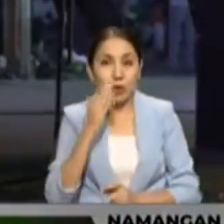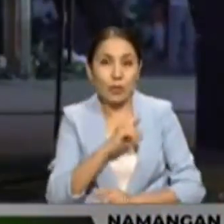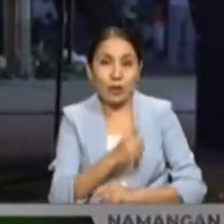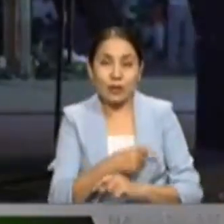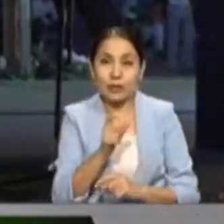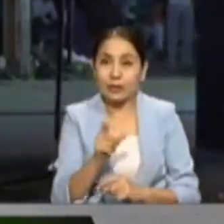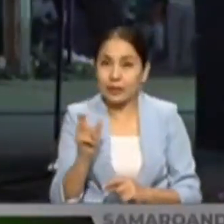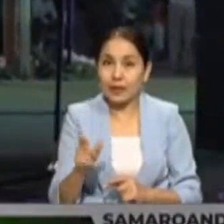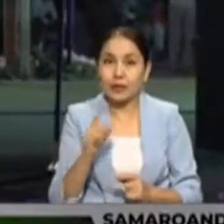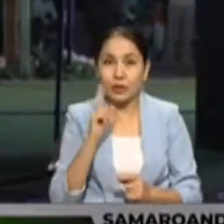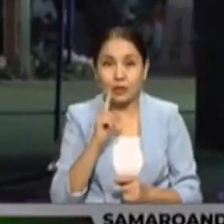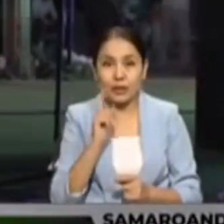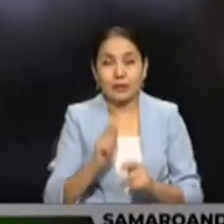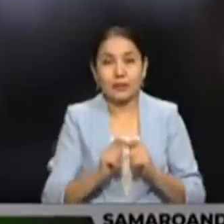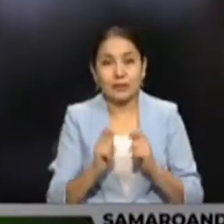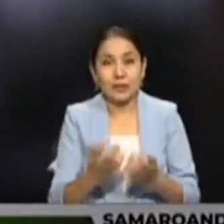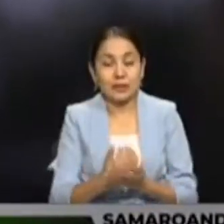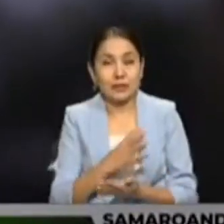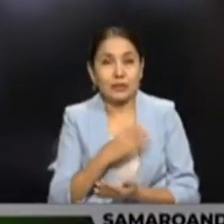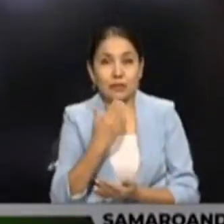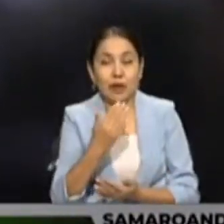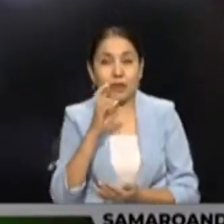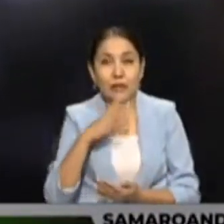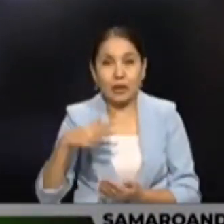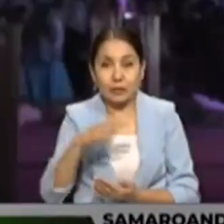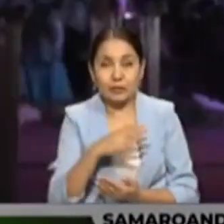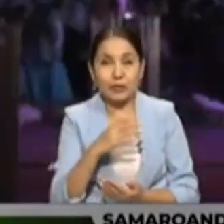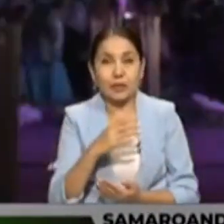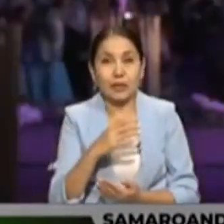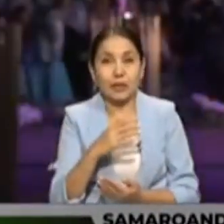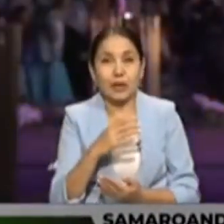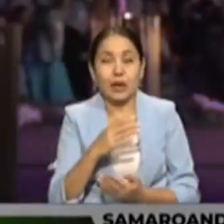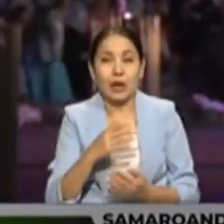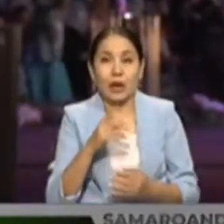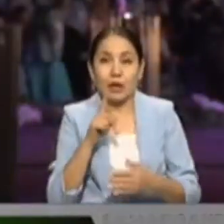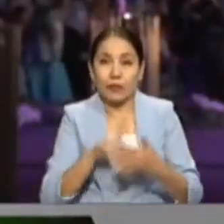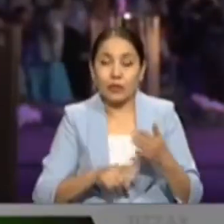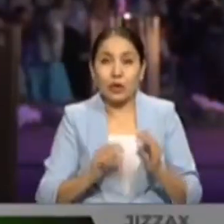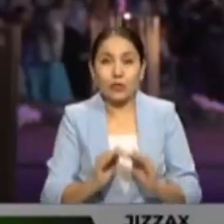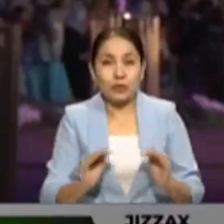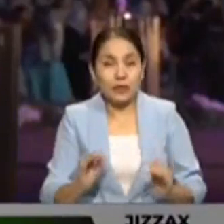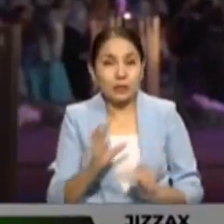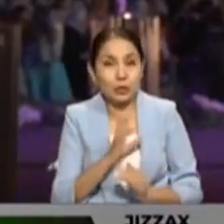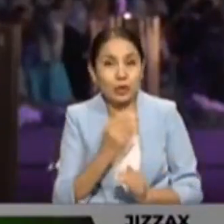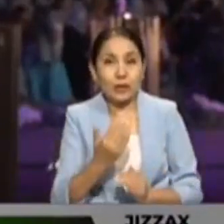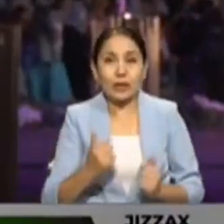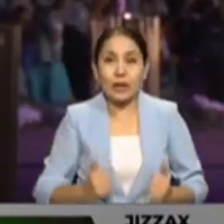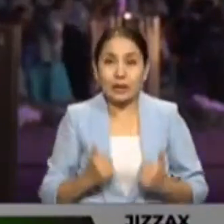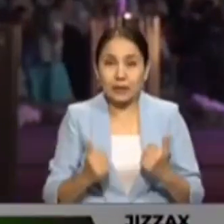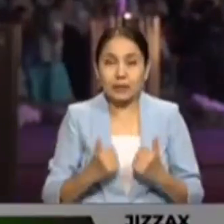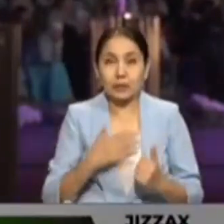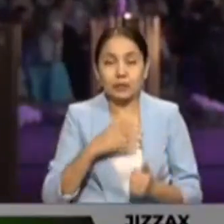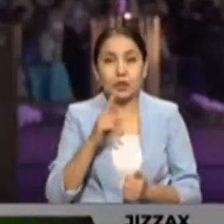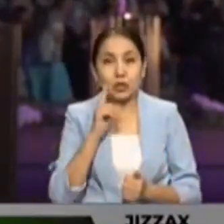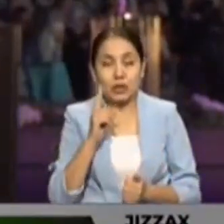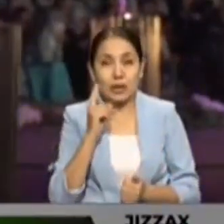egalari bo'lgan yoshlarimizni kashf qilishga erishdik. Vatanimizga, yurtimizga fidoi farzand bo'lishga harakat qilishiga biz